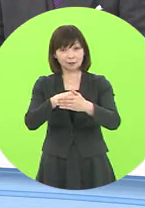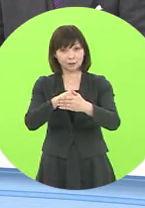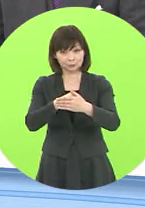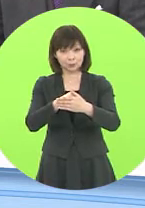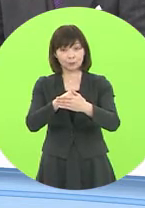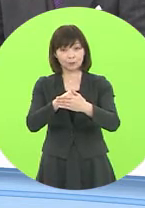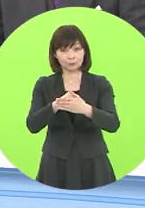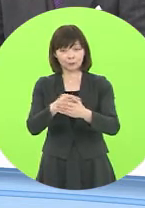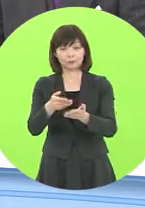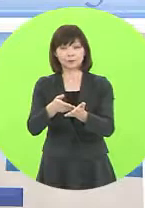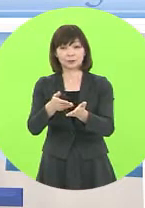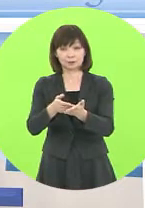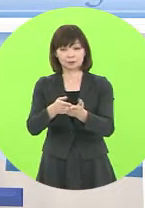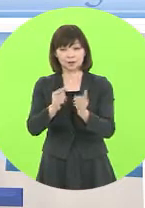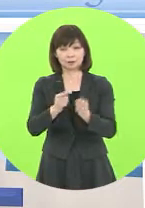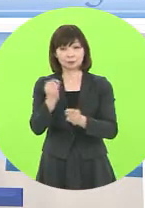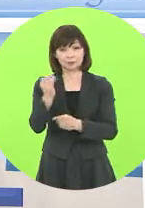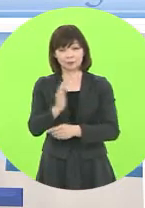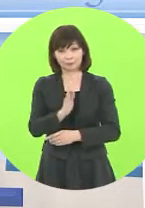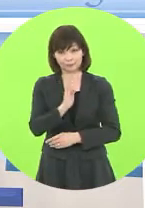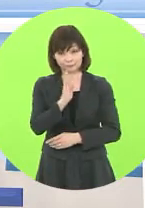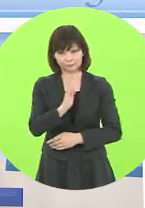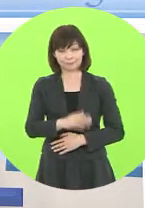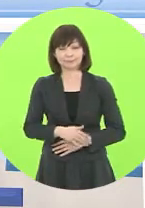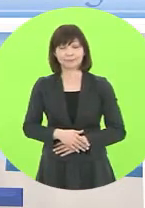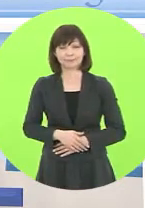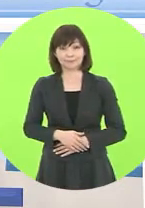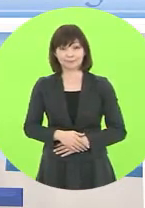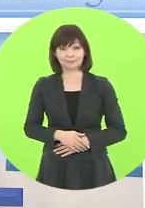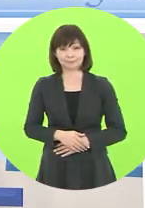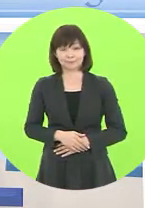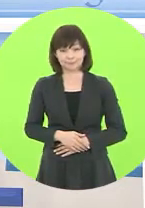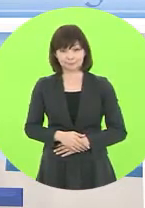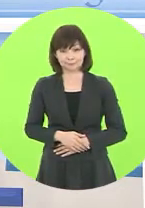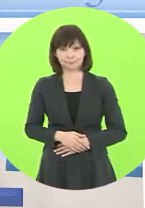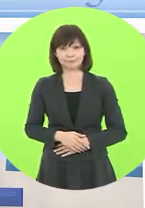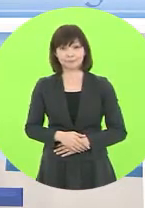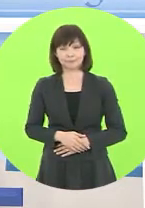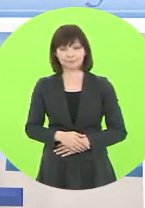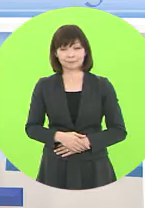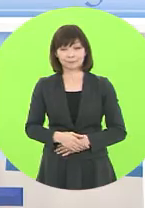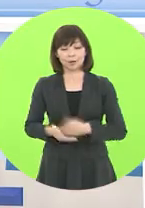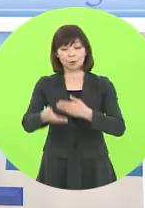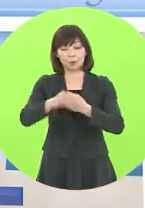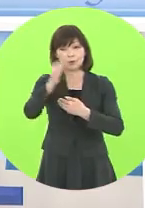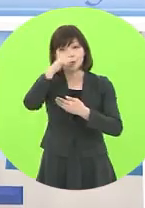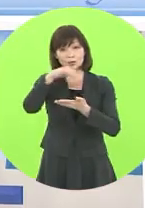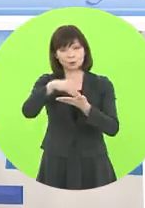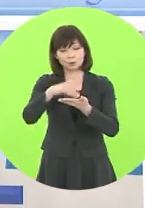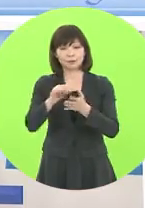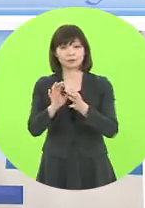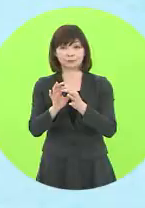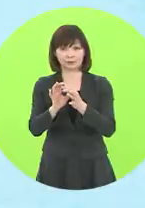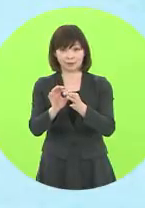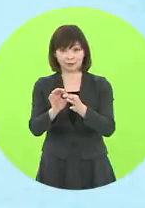ょう。加藤さん、お願いします。 はい、まずは先ほどお話にもありました補正予算について